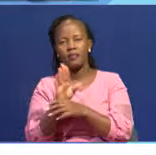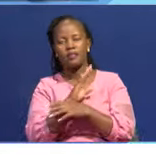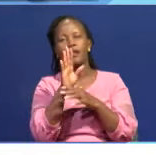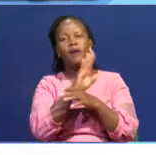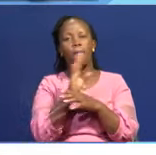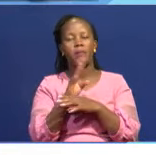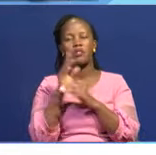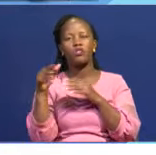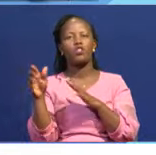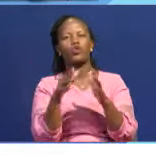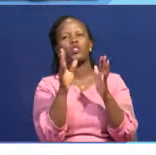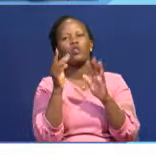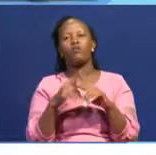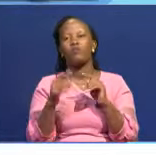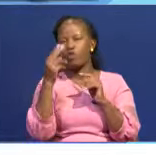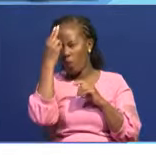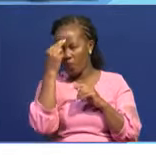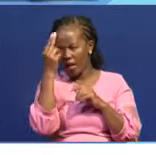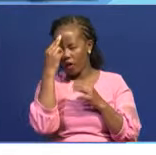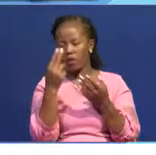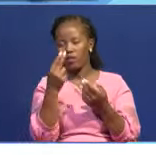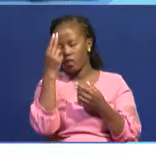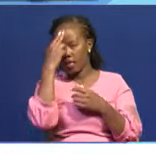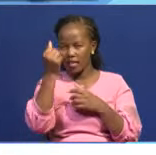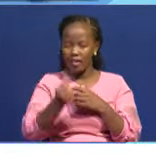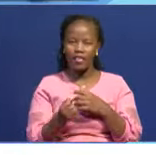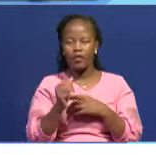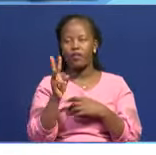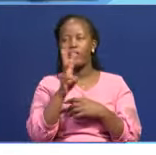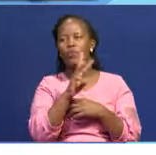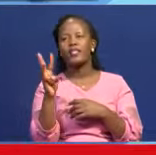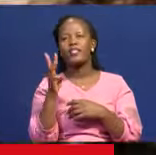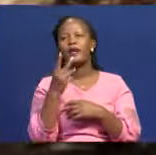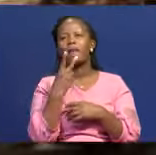mwa Kenya hadi kaunti za Narok, Kajiado na Pokot Magharibi.